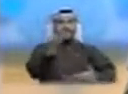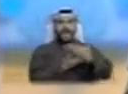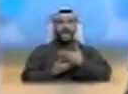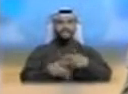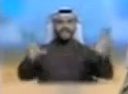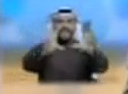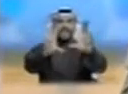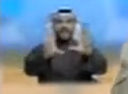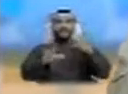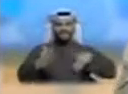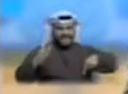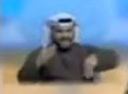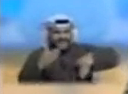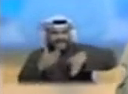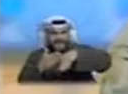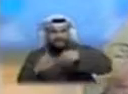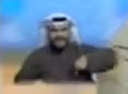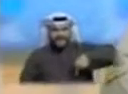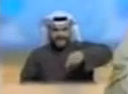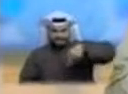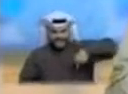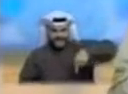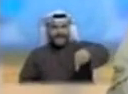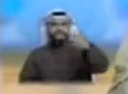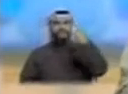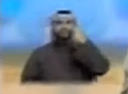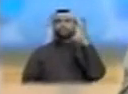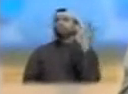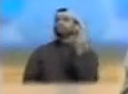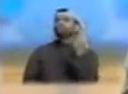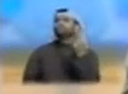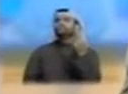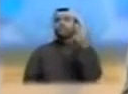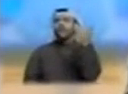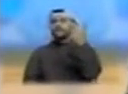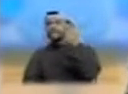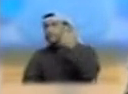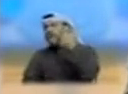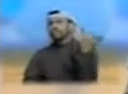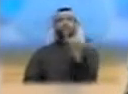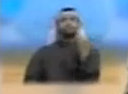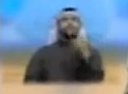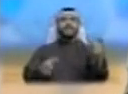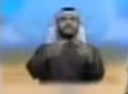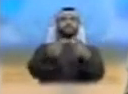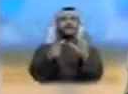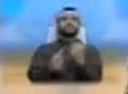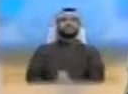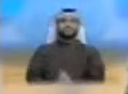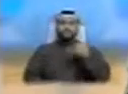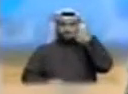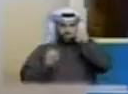عادل، أيام تفصلنا عن تفعيل هذا القرار المهم كما ذكرت في الخبر، ما هي أهم النقاط التي دارت اجتماع اليوم؟ نعم، أنا